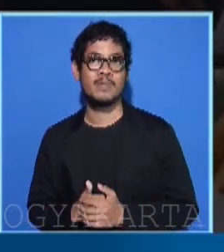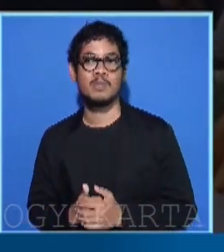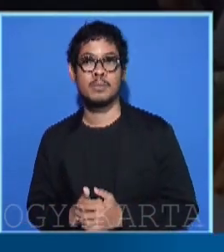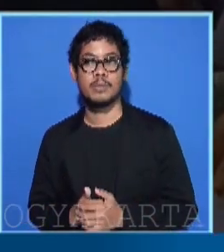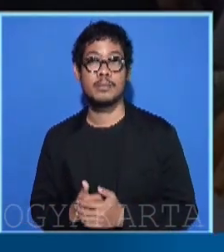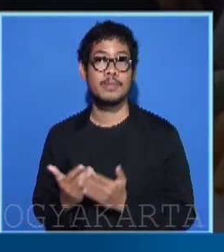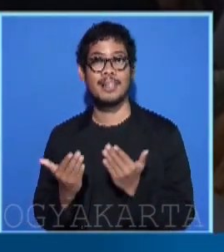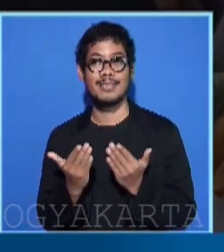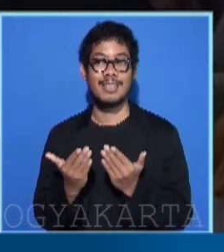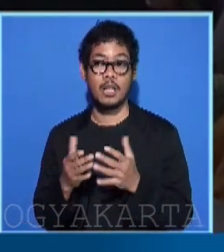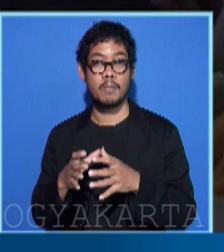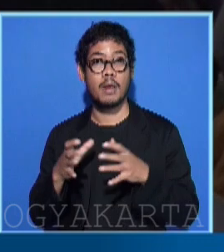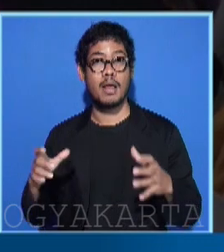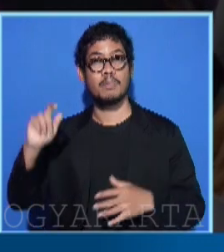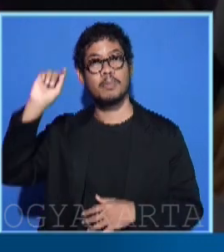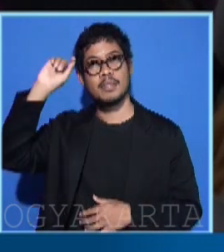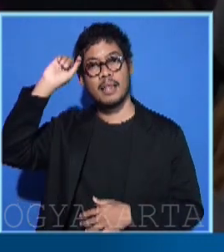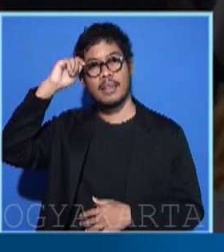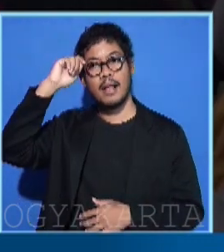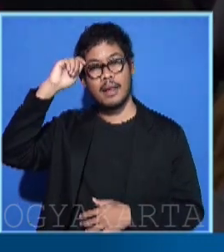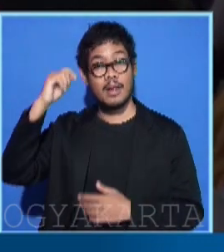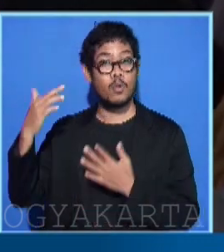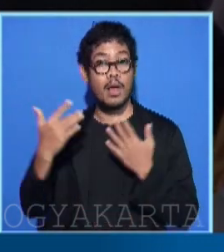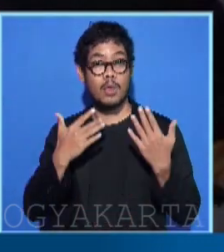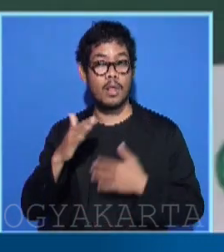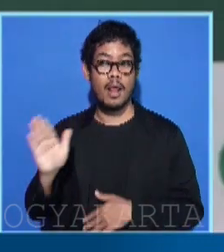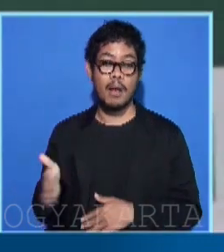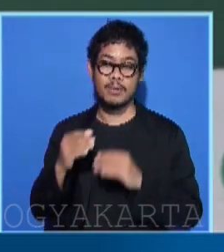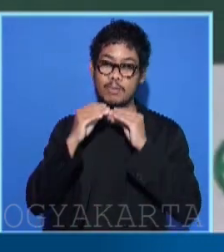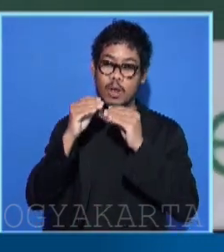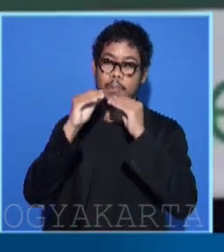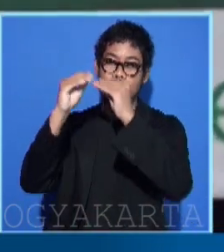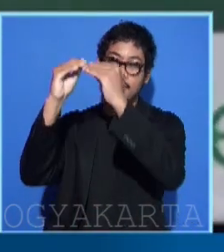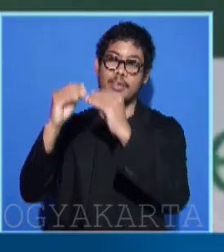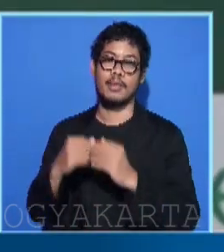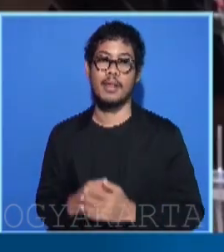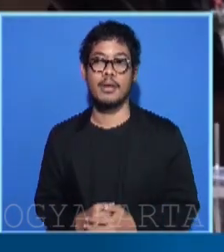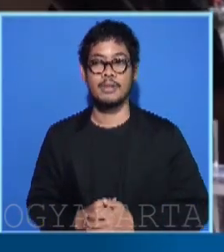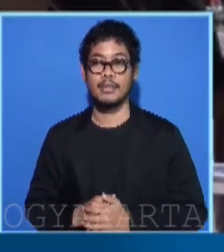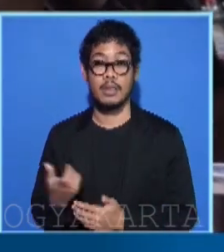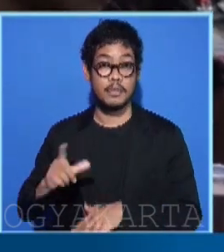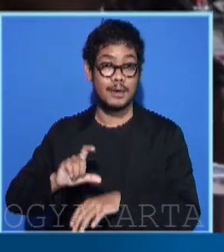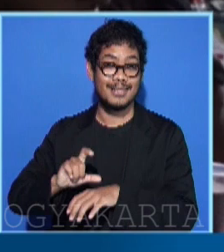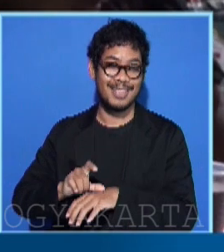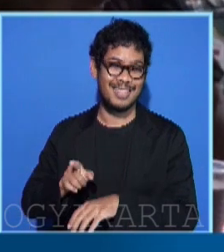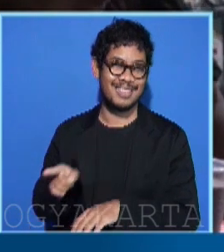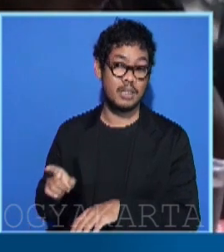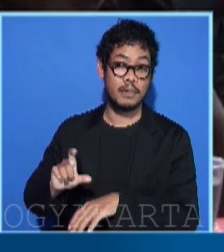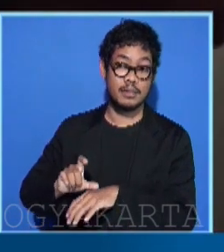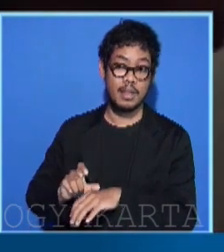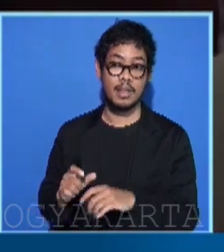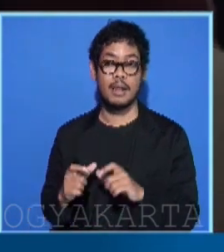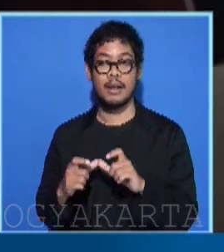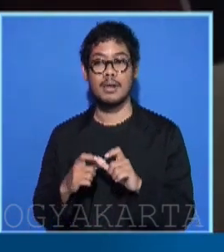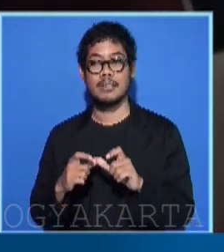akbar peringatan Maulid Nabi Muhammad yang bertajuk jumeneng Lor berselawat di masjid alamanah jumeneng Lor Melati